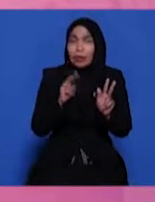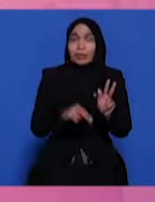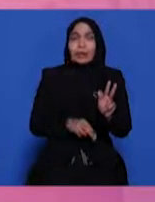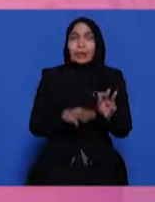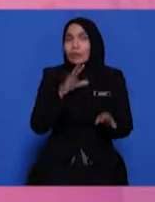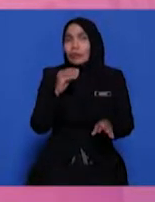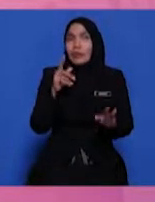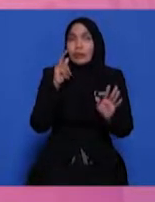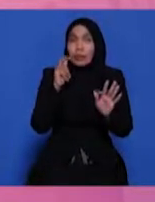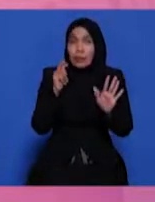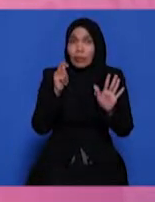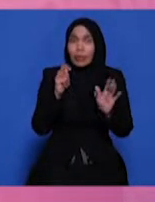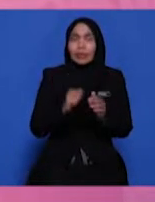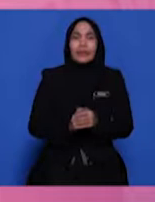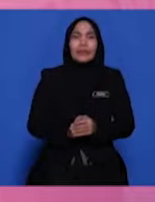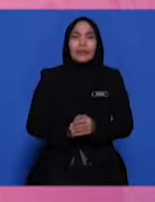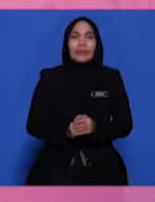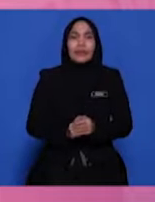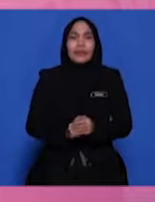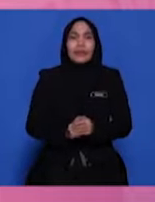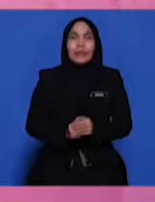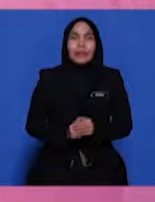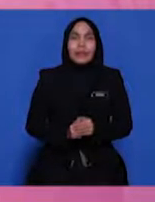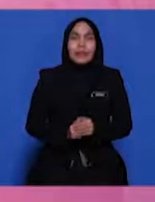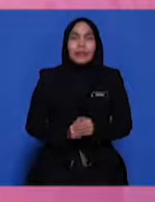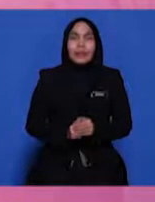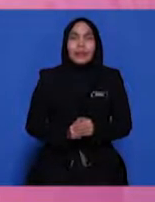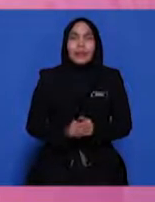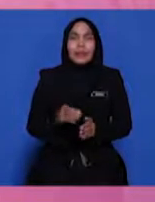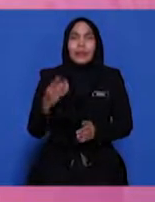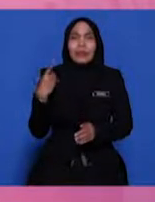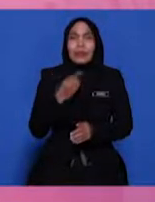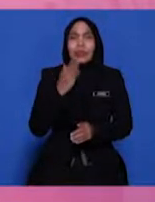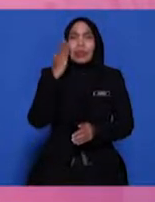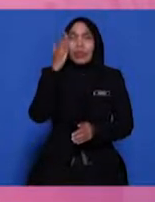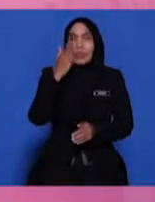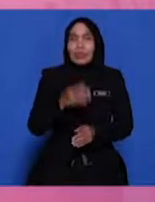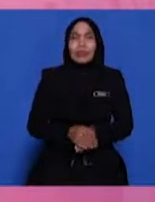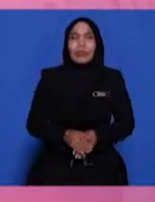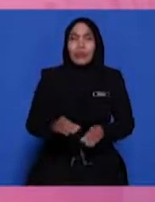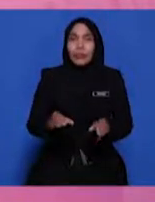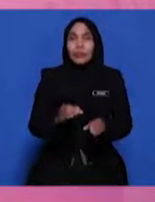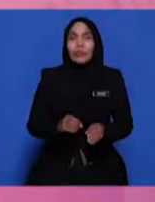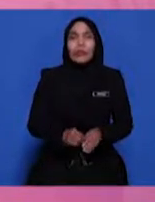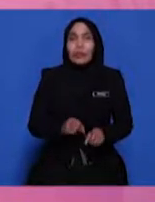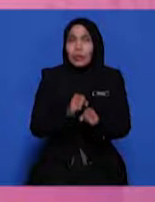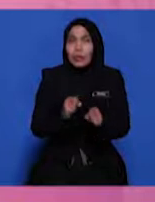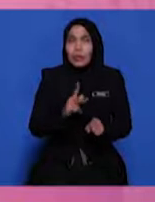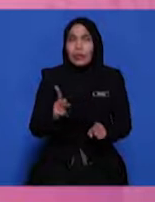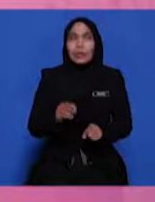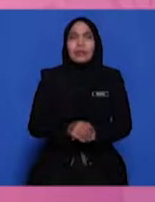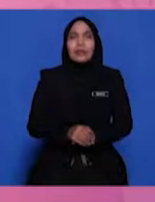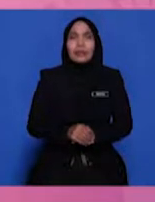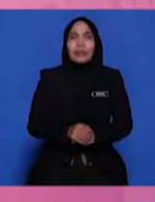time bound atau tempoh masa. Baiklah murid-murid, kita akan cuba selesaikan contoh satu dengan